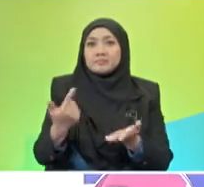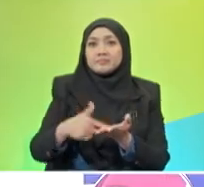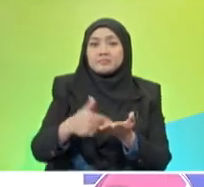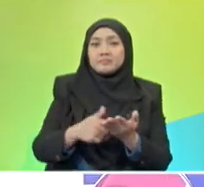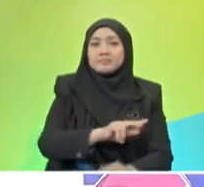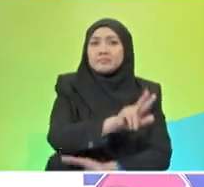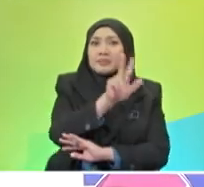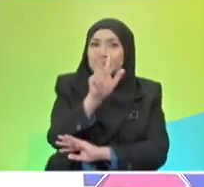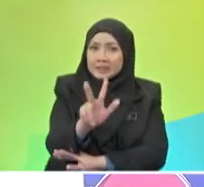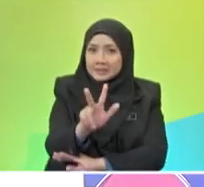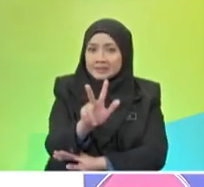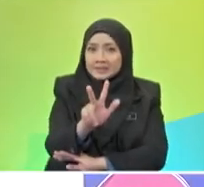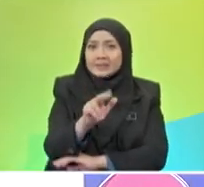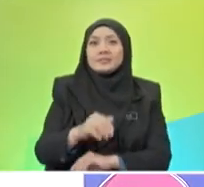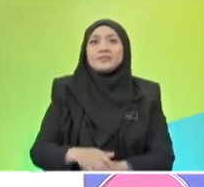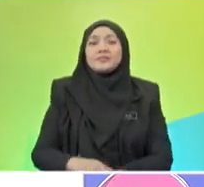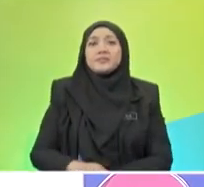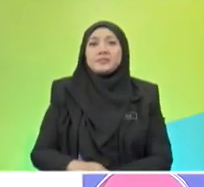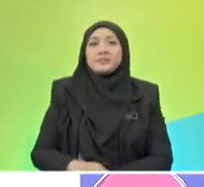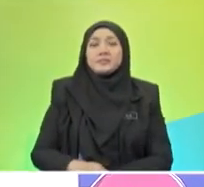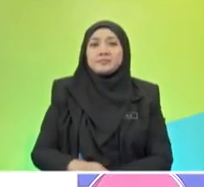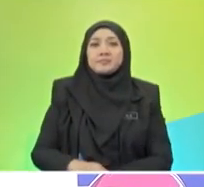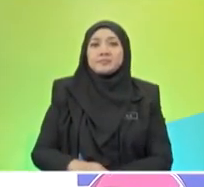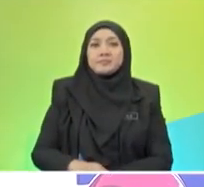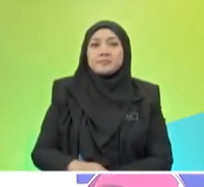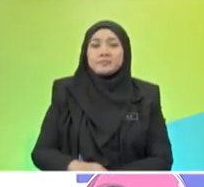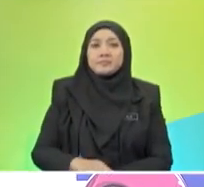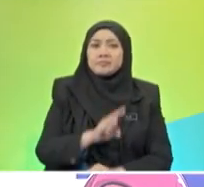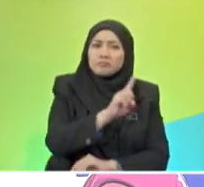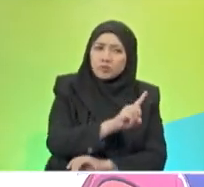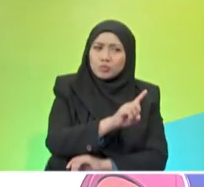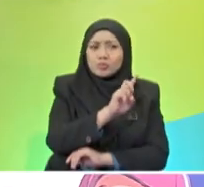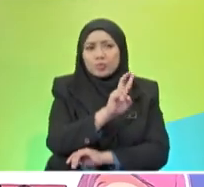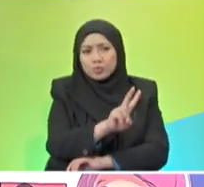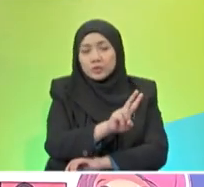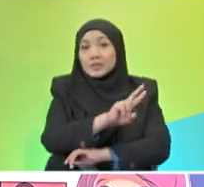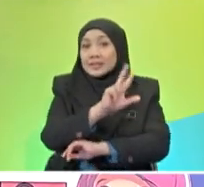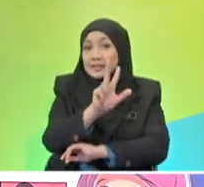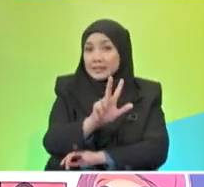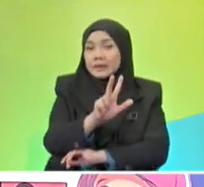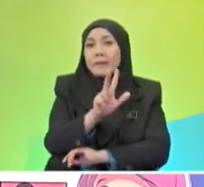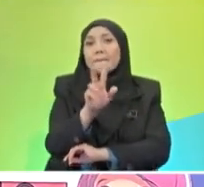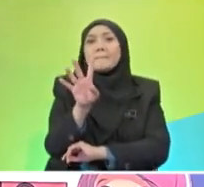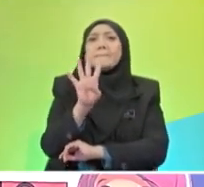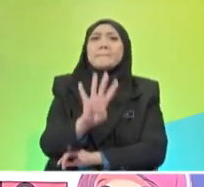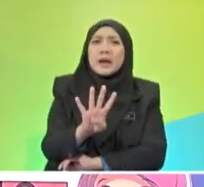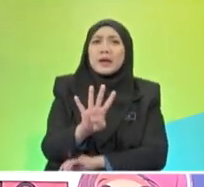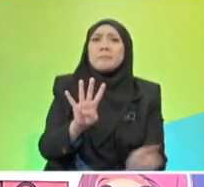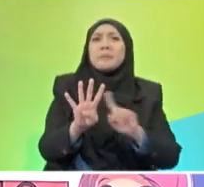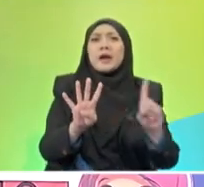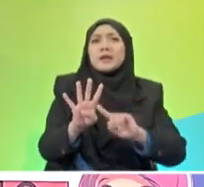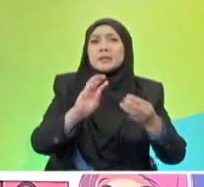tiga. Tiga. Dua, dua. Tiga, empat. Mana nombor empatnya? Nombor empat sini,